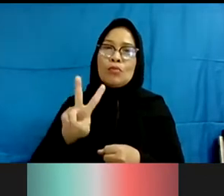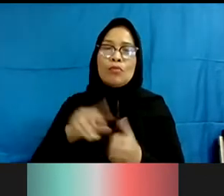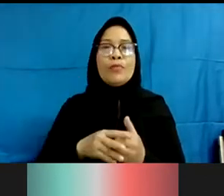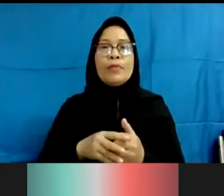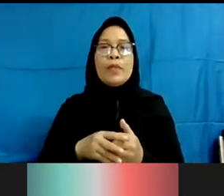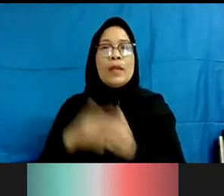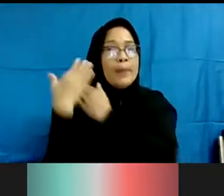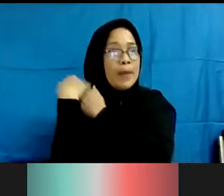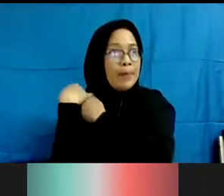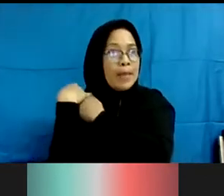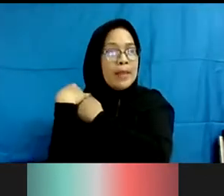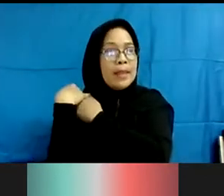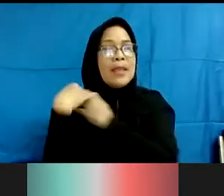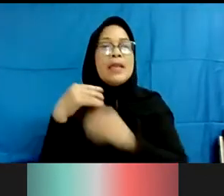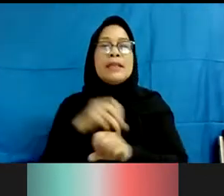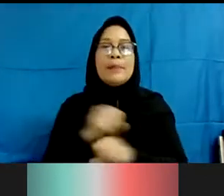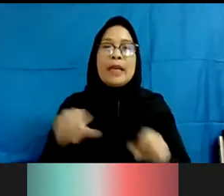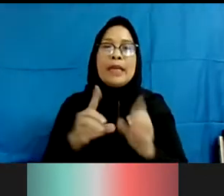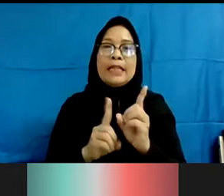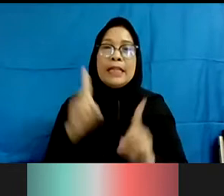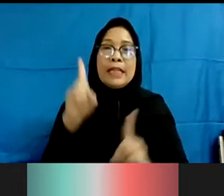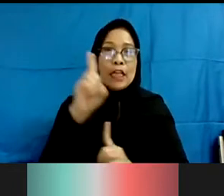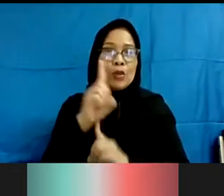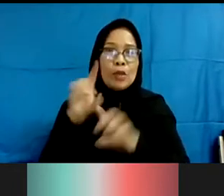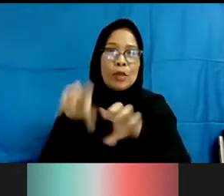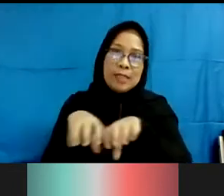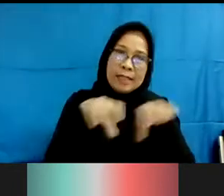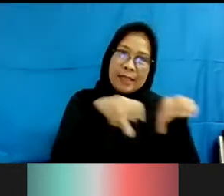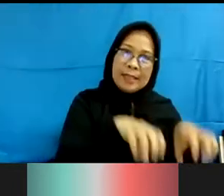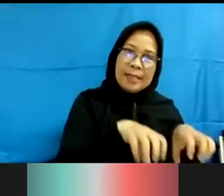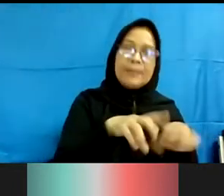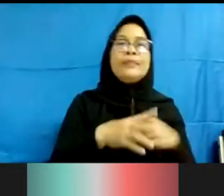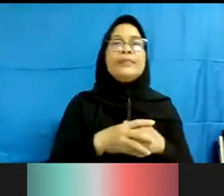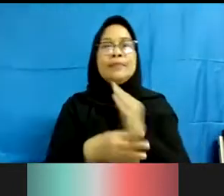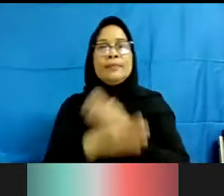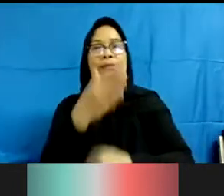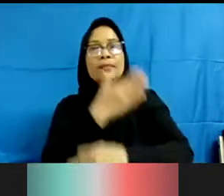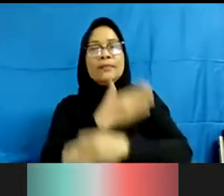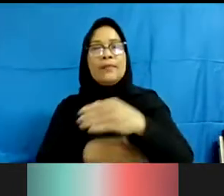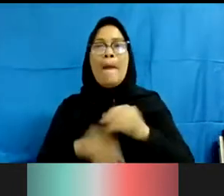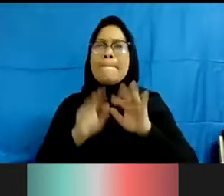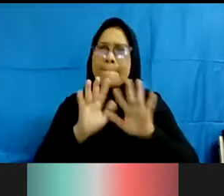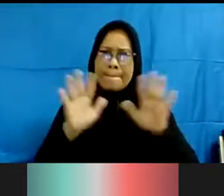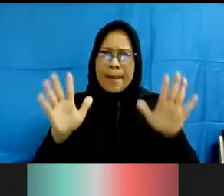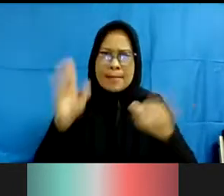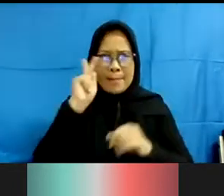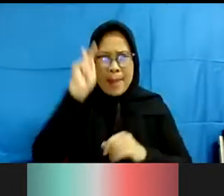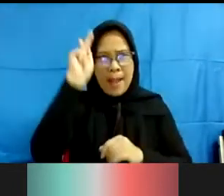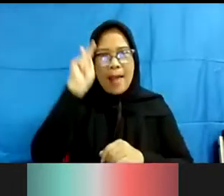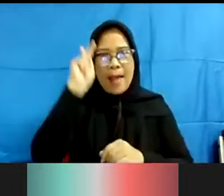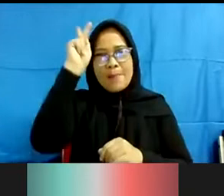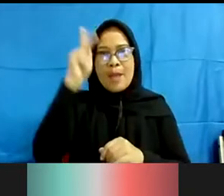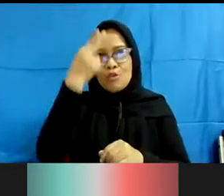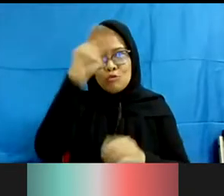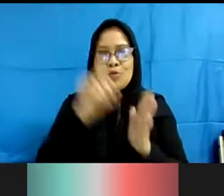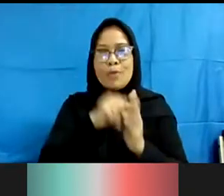beliau menjabat sebagai Direktur Rehabilitasi Sosial Penyandang Disabilitas. Banyak sekali pengalaman beliau untuk